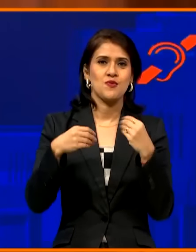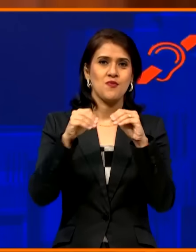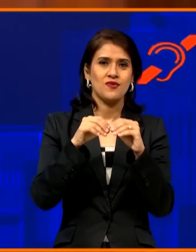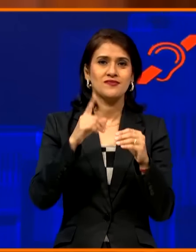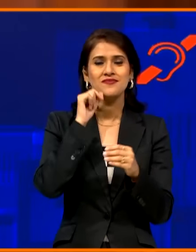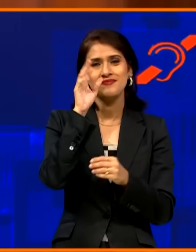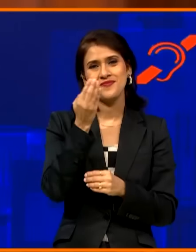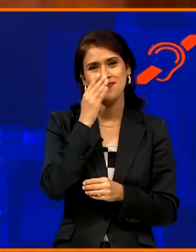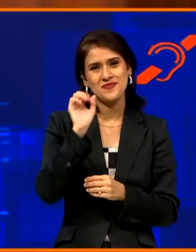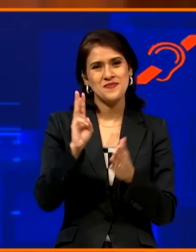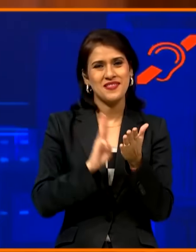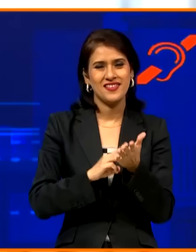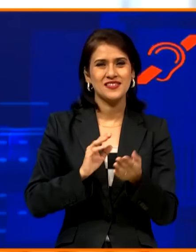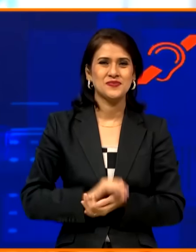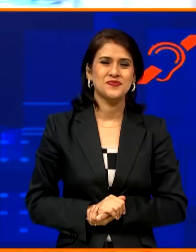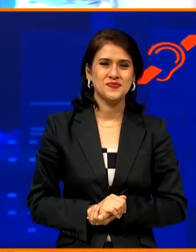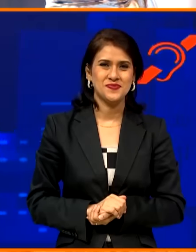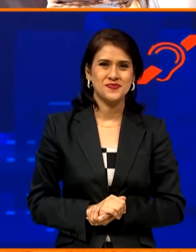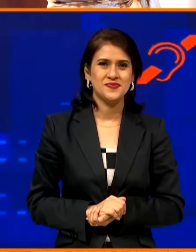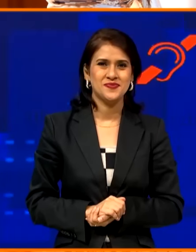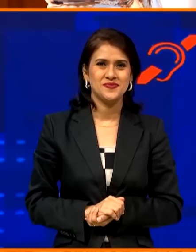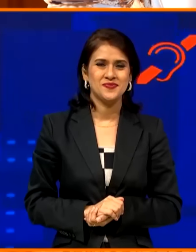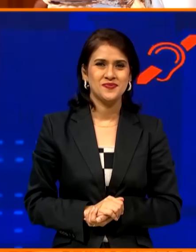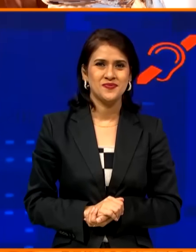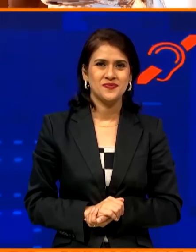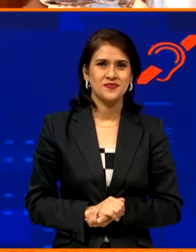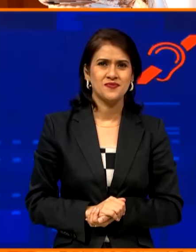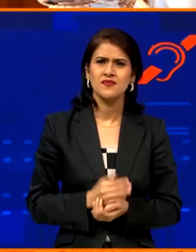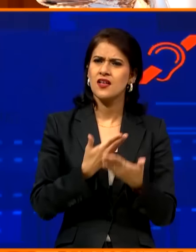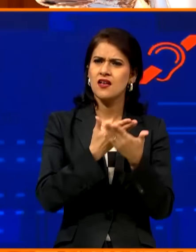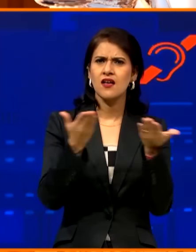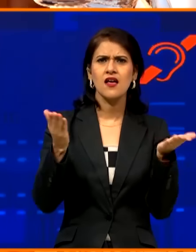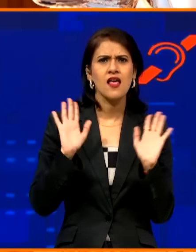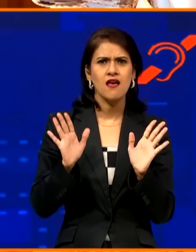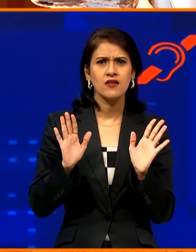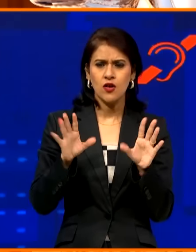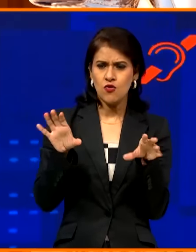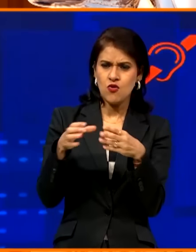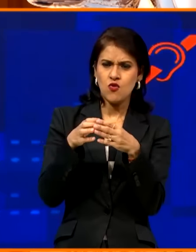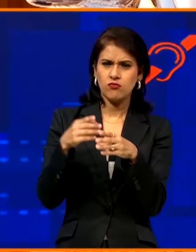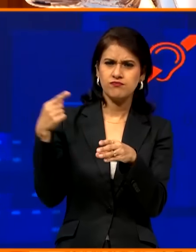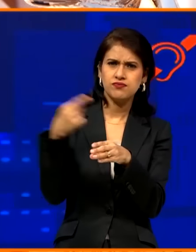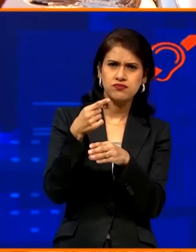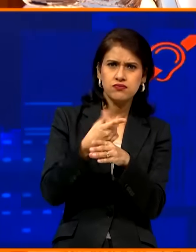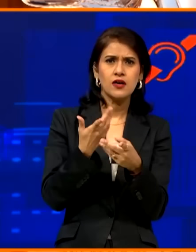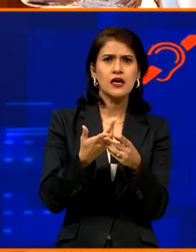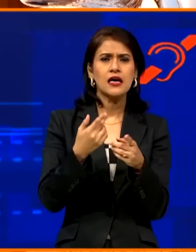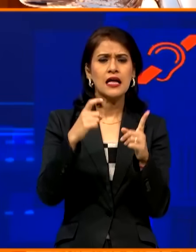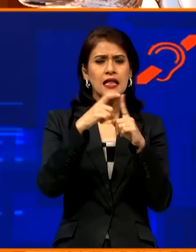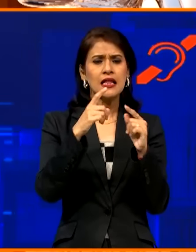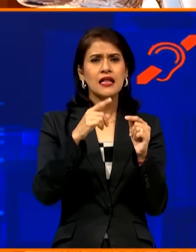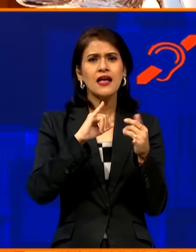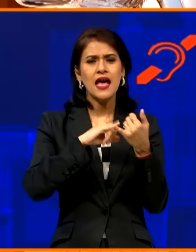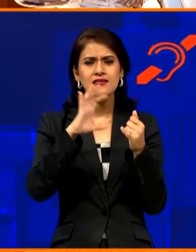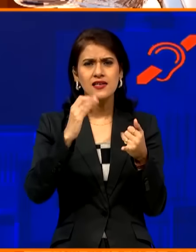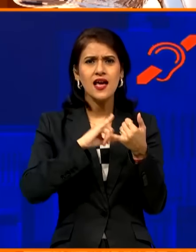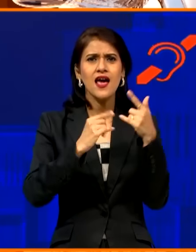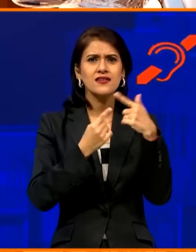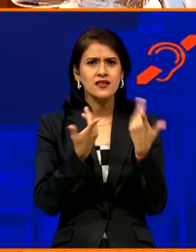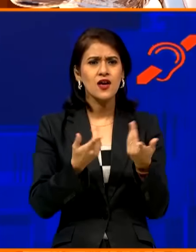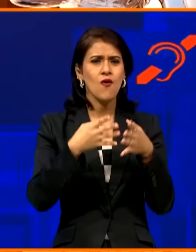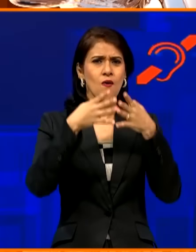और सवाल सबके साथ हो रही है लिंचिंग होगी कोई दलित है कोई